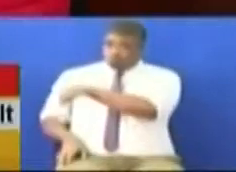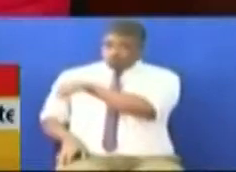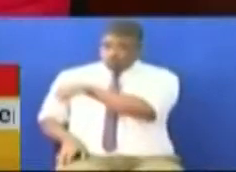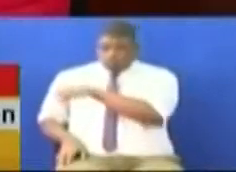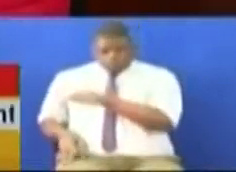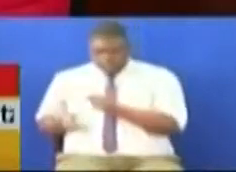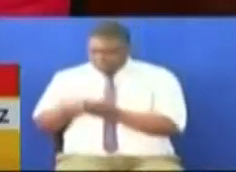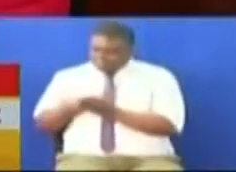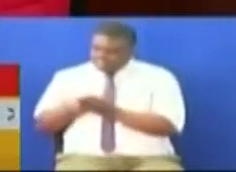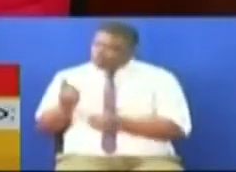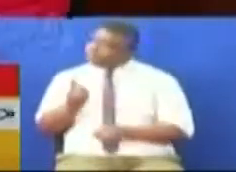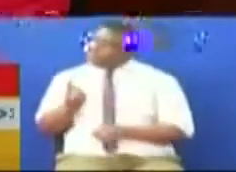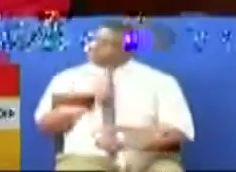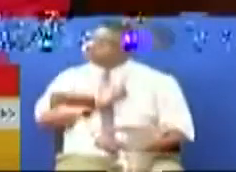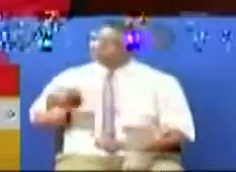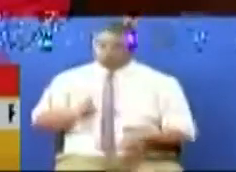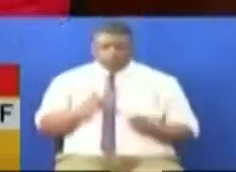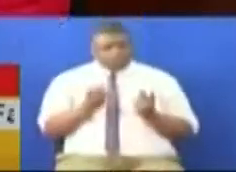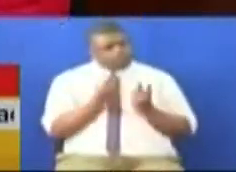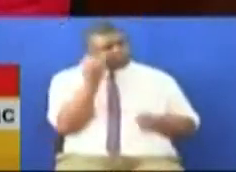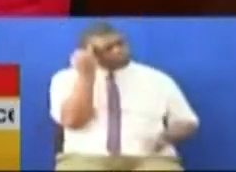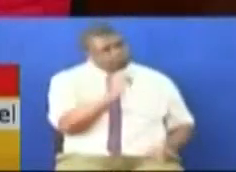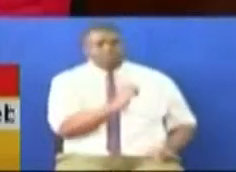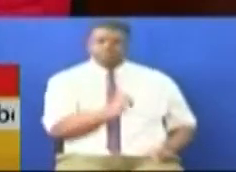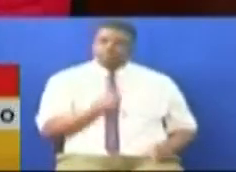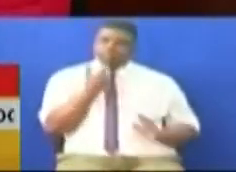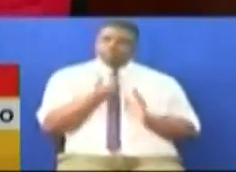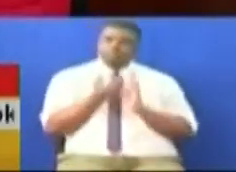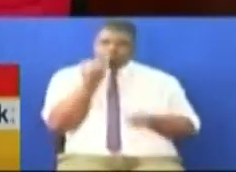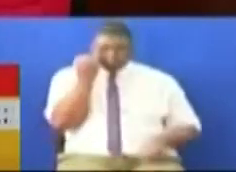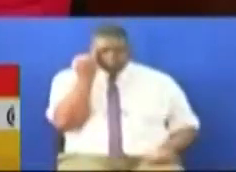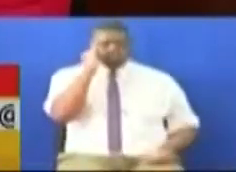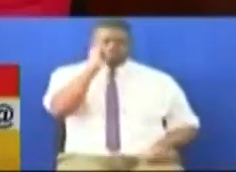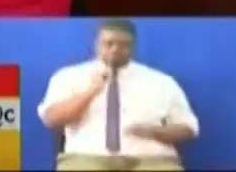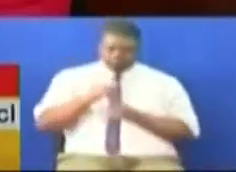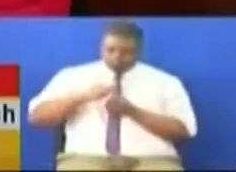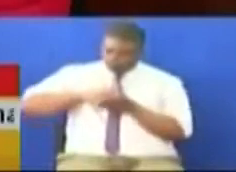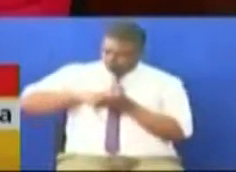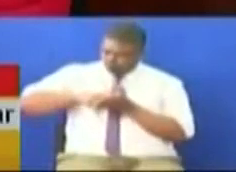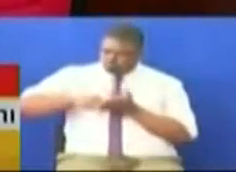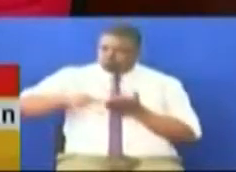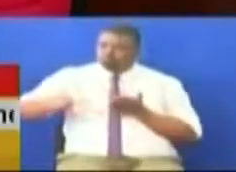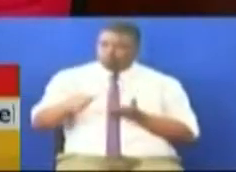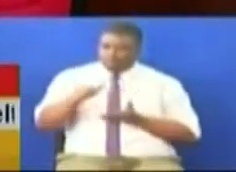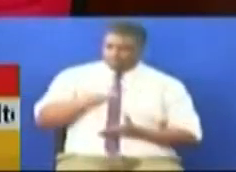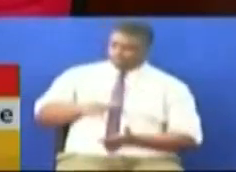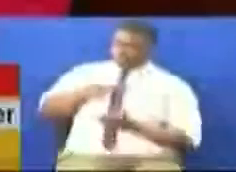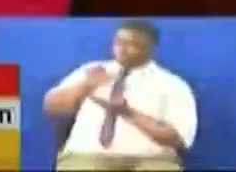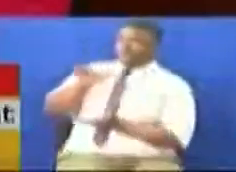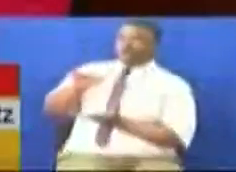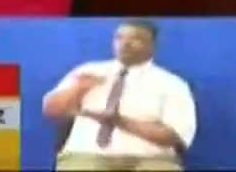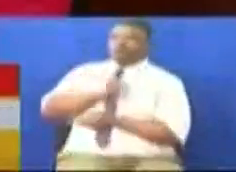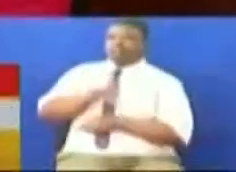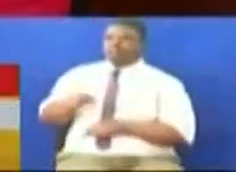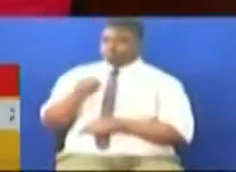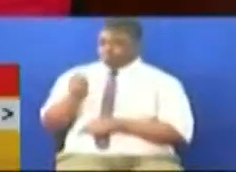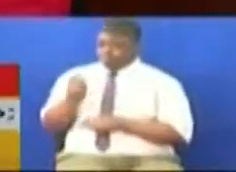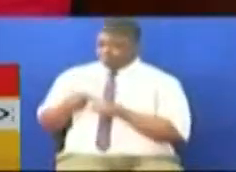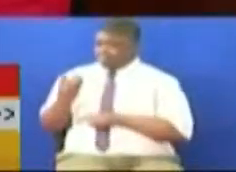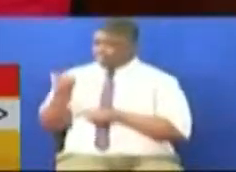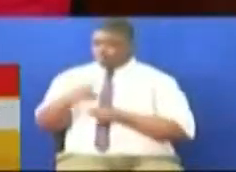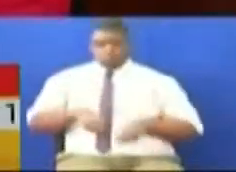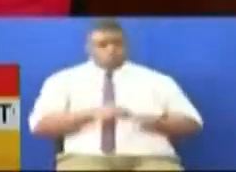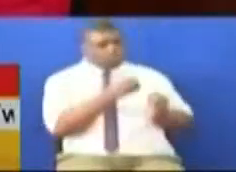ya fedha lakini pia ya ubunifu. Kama unafanya ubunifu wa kununua banda kwa 2500 na kuuza 1500, then changamoto hapo sio